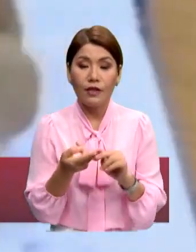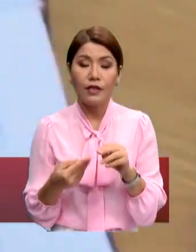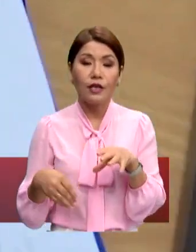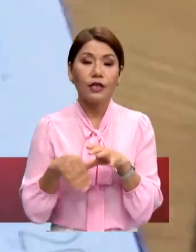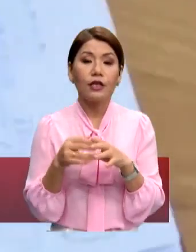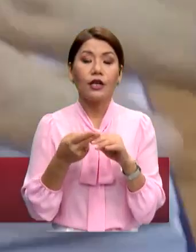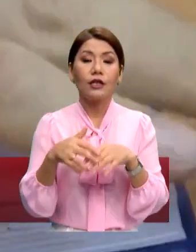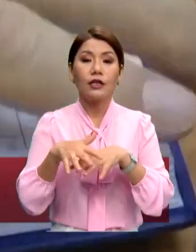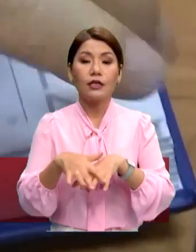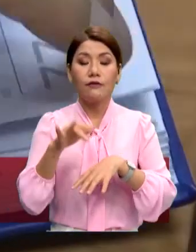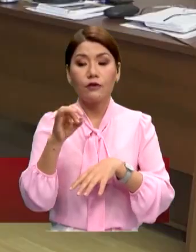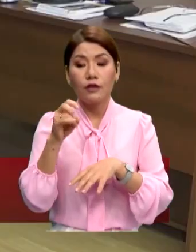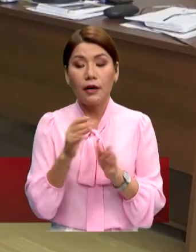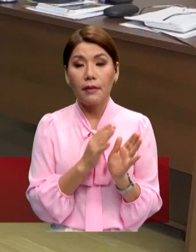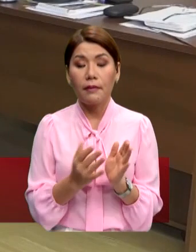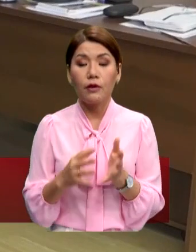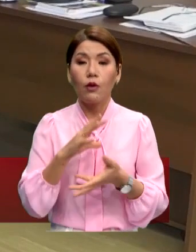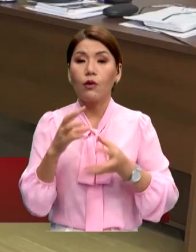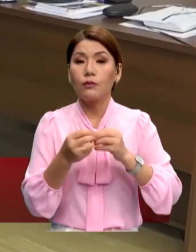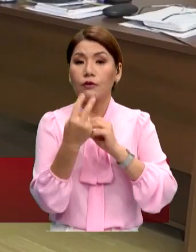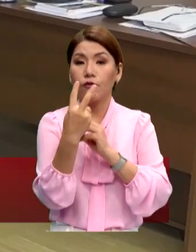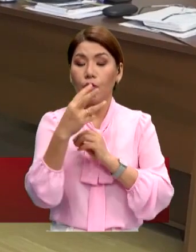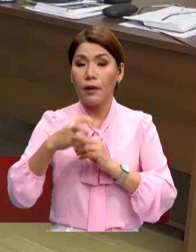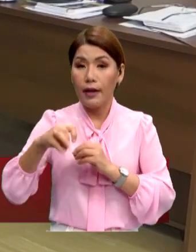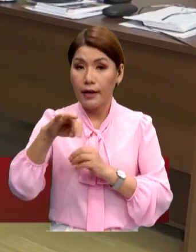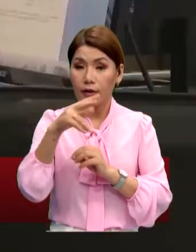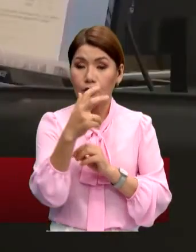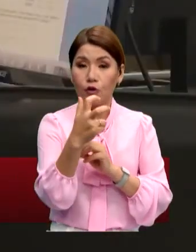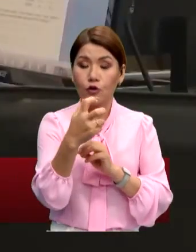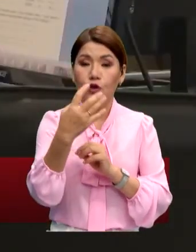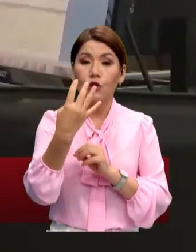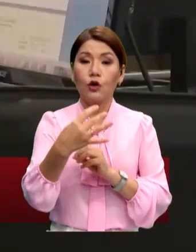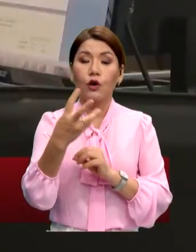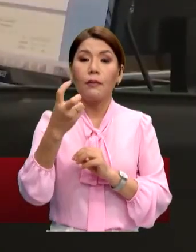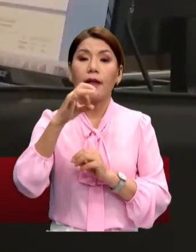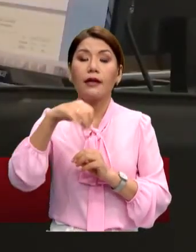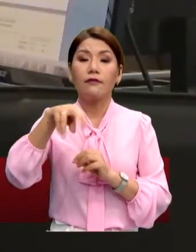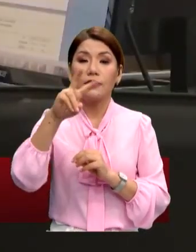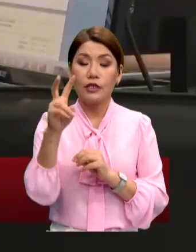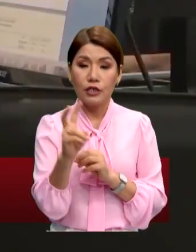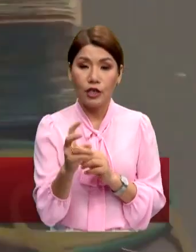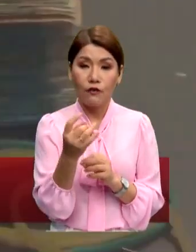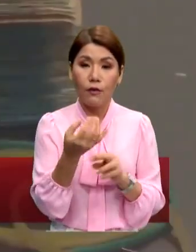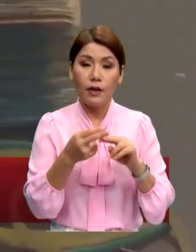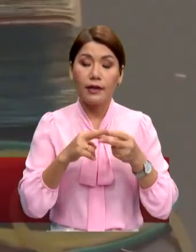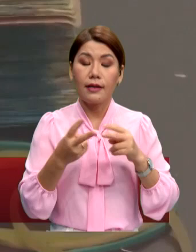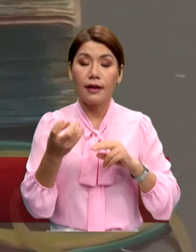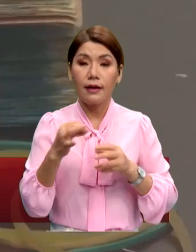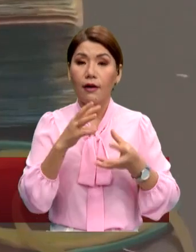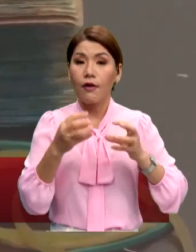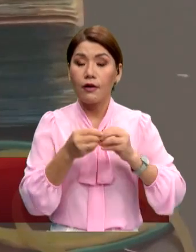нацфонда за прошлый год составила порядка 2 миллиардов 300 миллионов долларов США. А его валютный портфель по